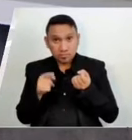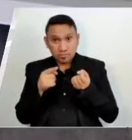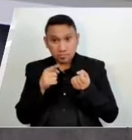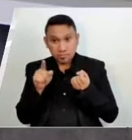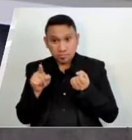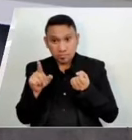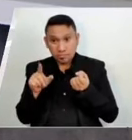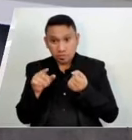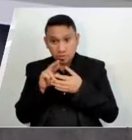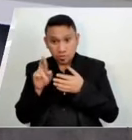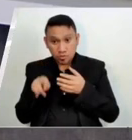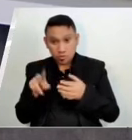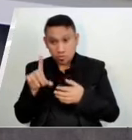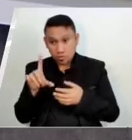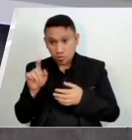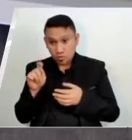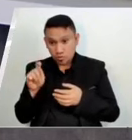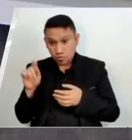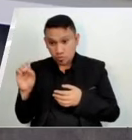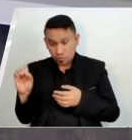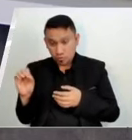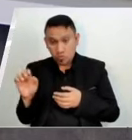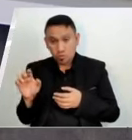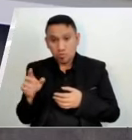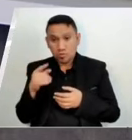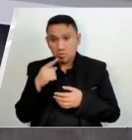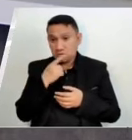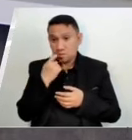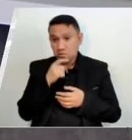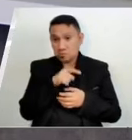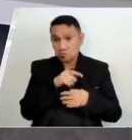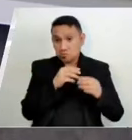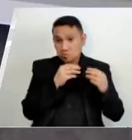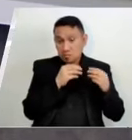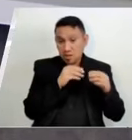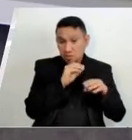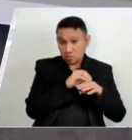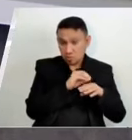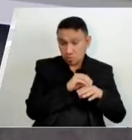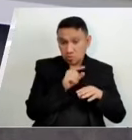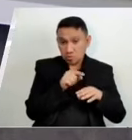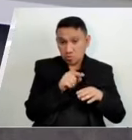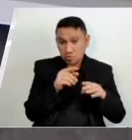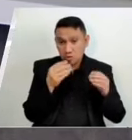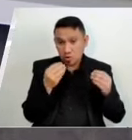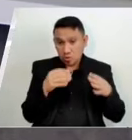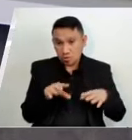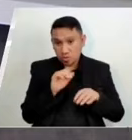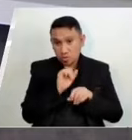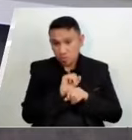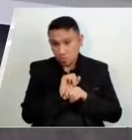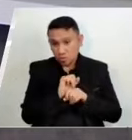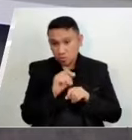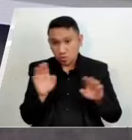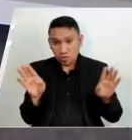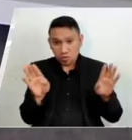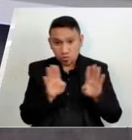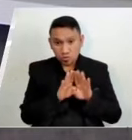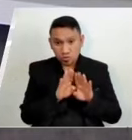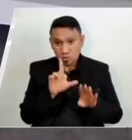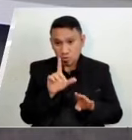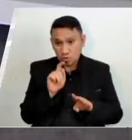naglabas din ng hinaing ang mga loto Agent na nawalan ng kabuhayan na magsara ang mga loto outlet ang tugo ng PCSO sa